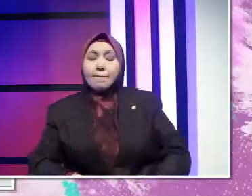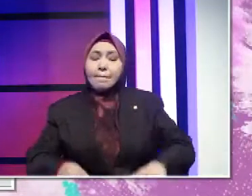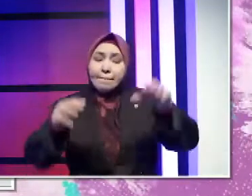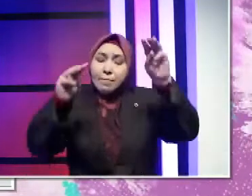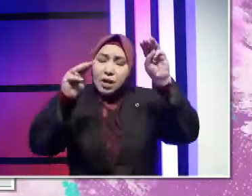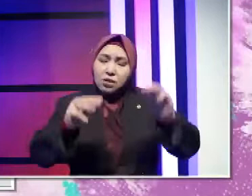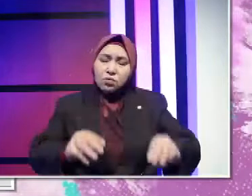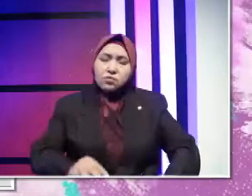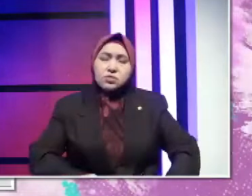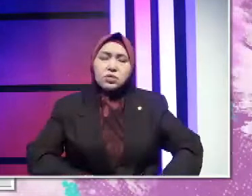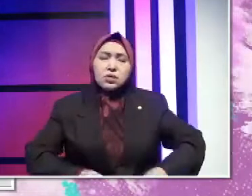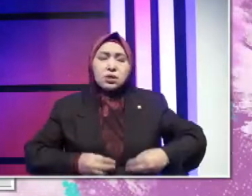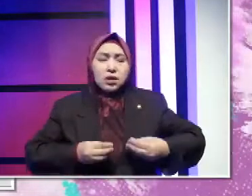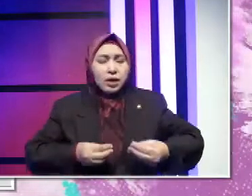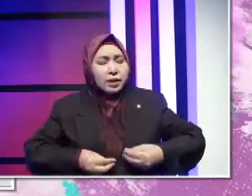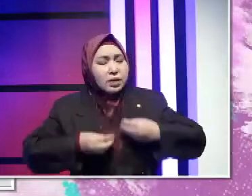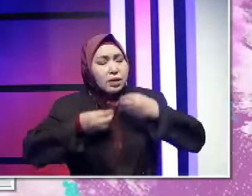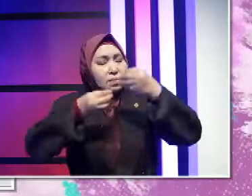من قبل أن